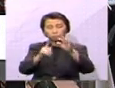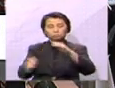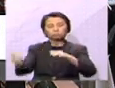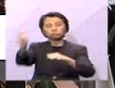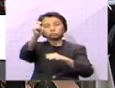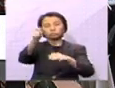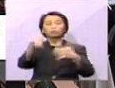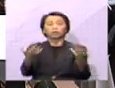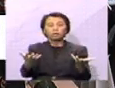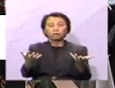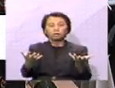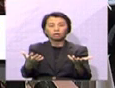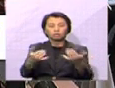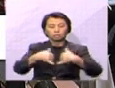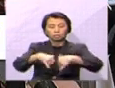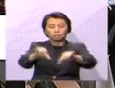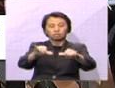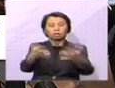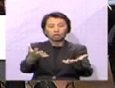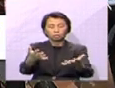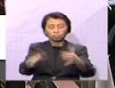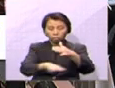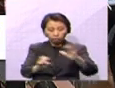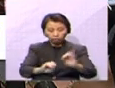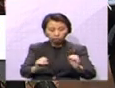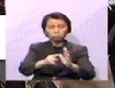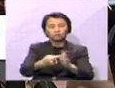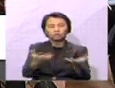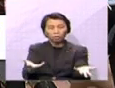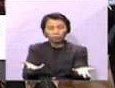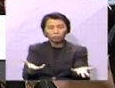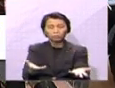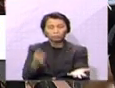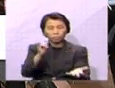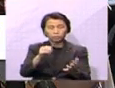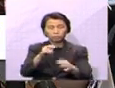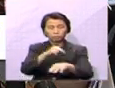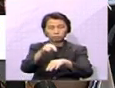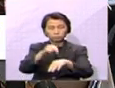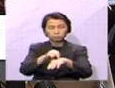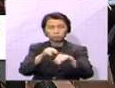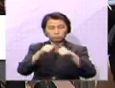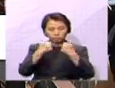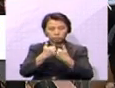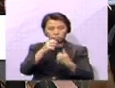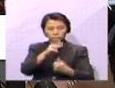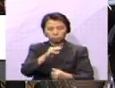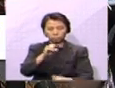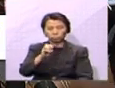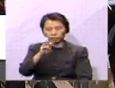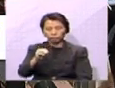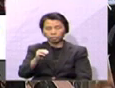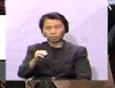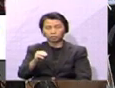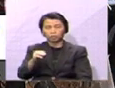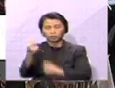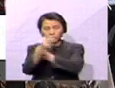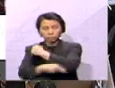to the long R National SPS asso and States